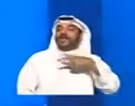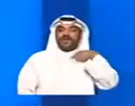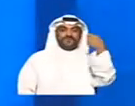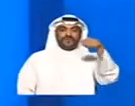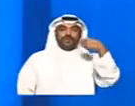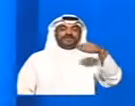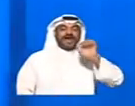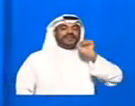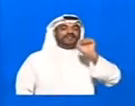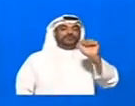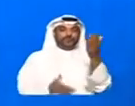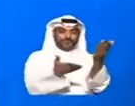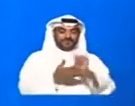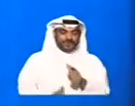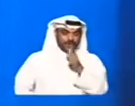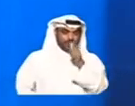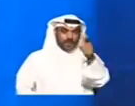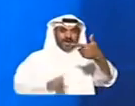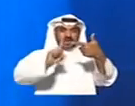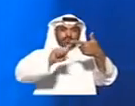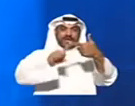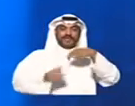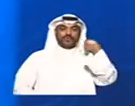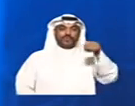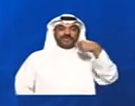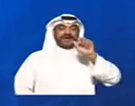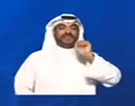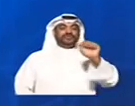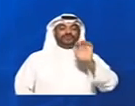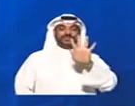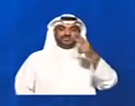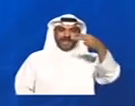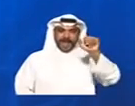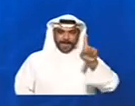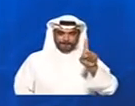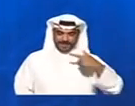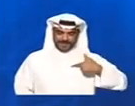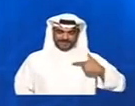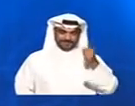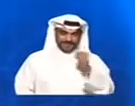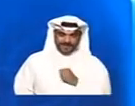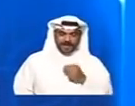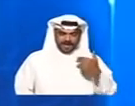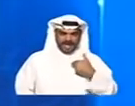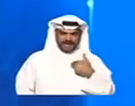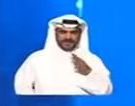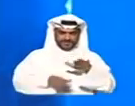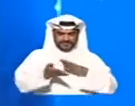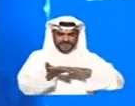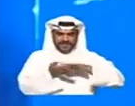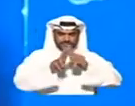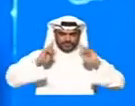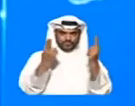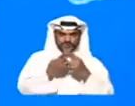الصدد. وقال وكيل وزارة الشؤون الاجتماعية عبد العزيز شعيب، قال إن المجلس سيقوم بمناقشة العديد من القضايا الاجتماعية